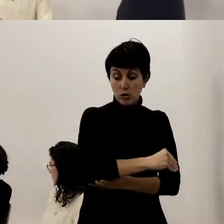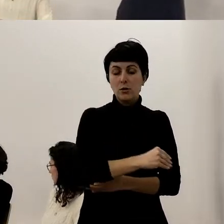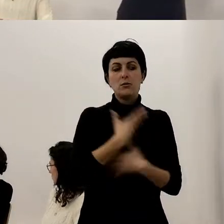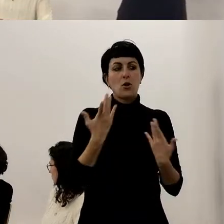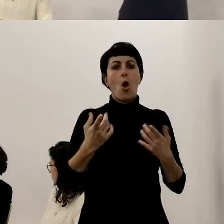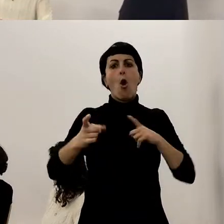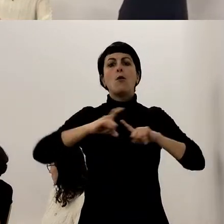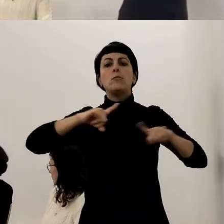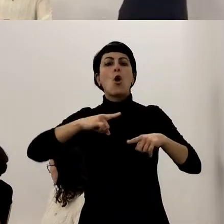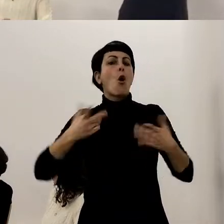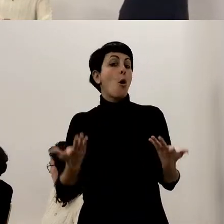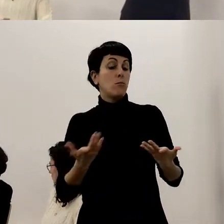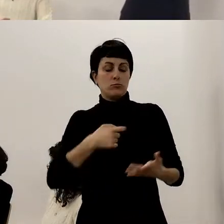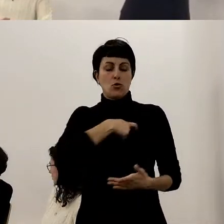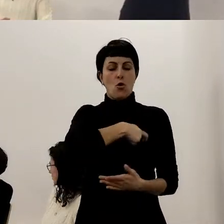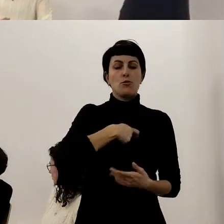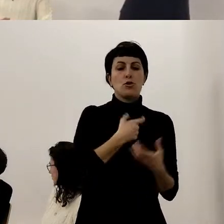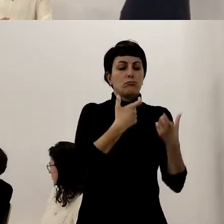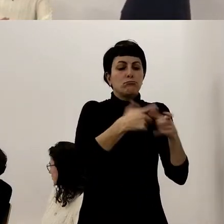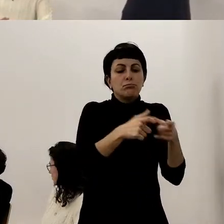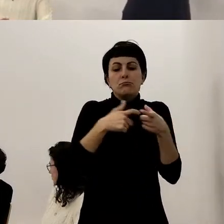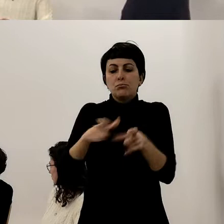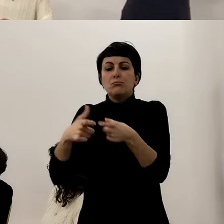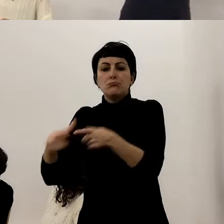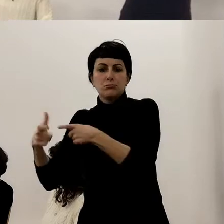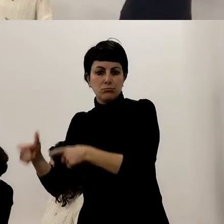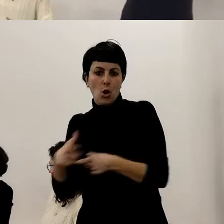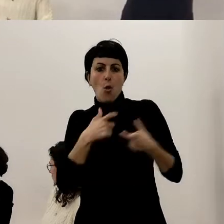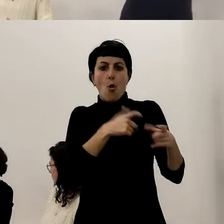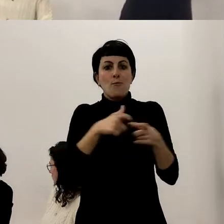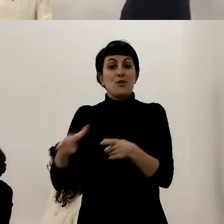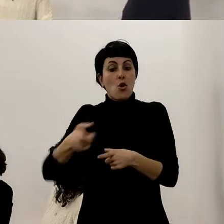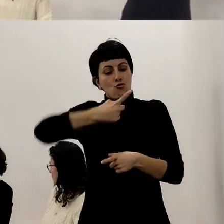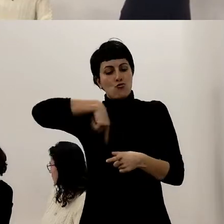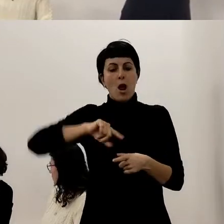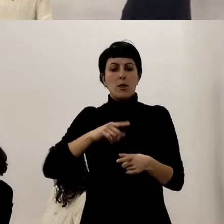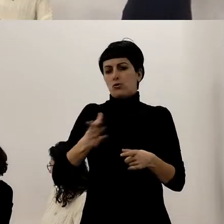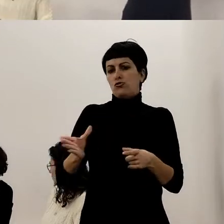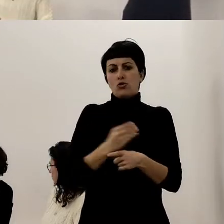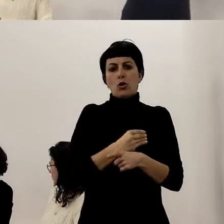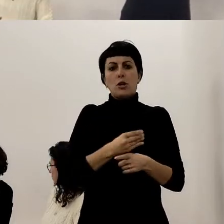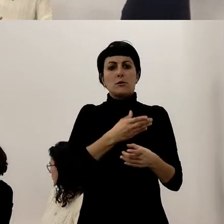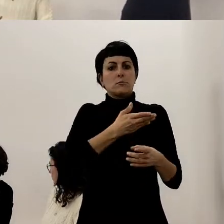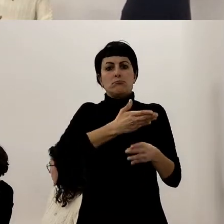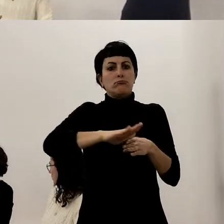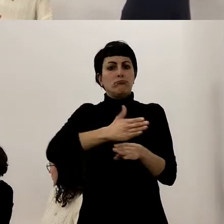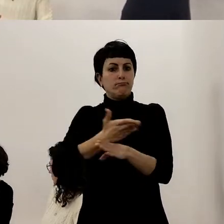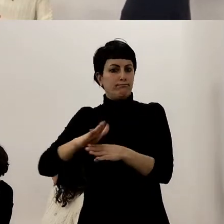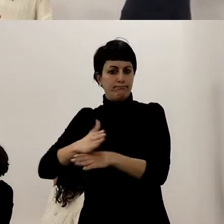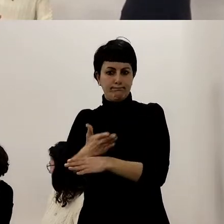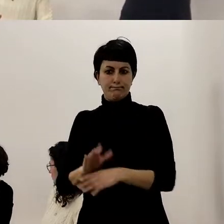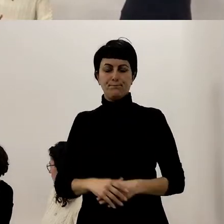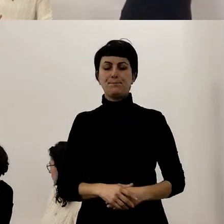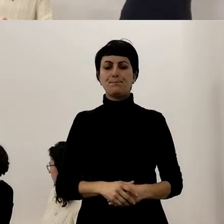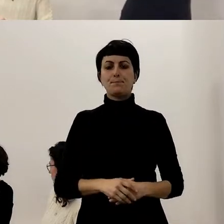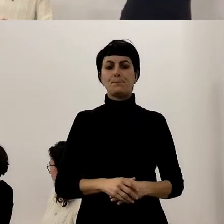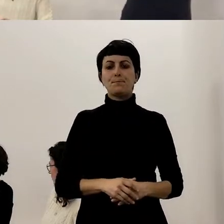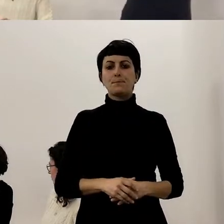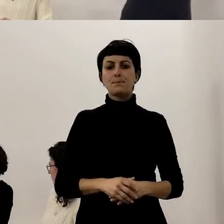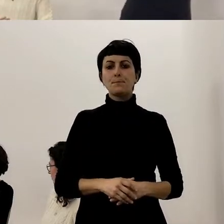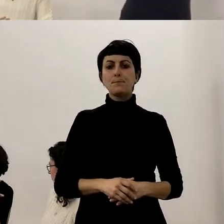per comissions i anàvem fent petites comissions entre nosaltres. En